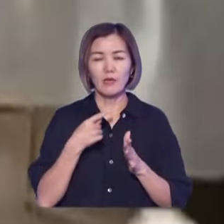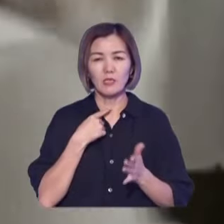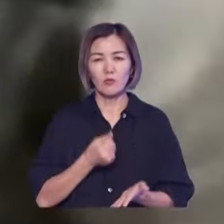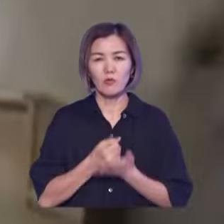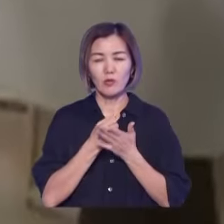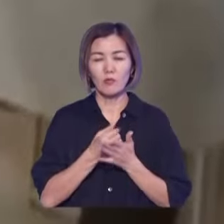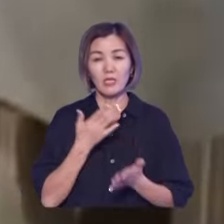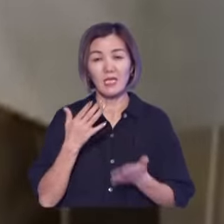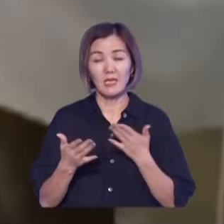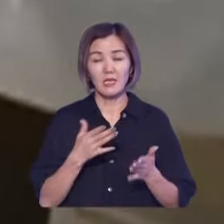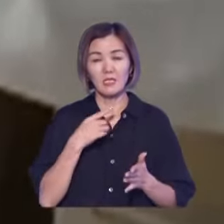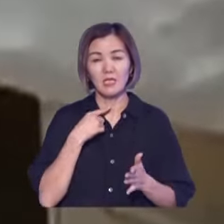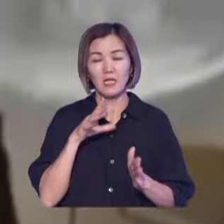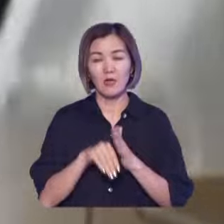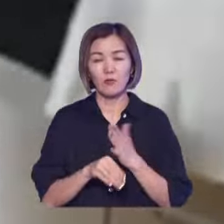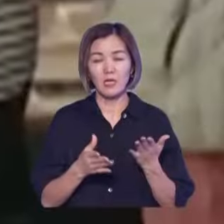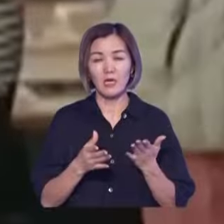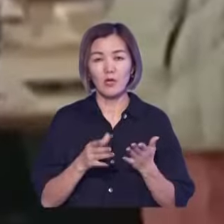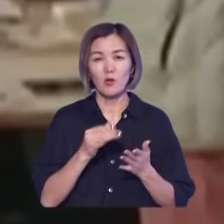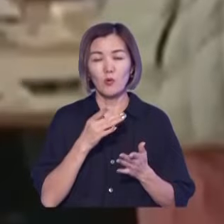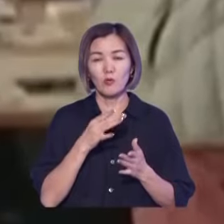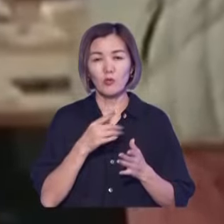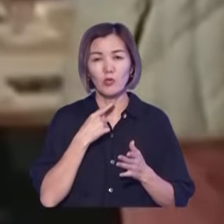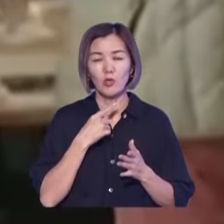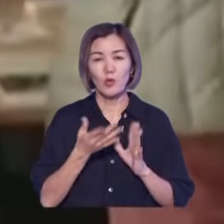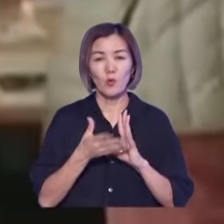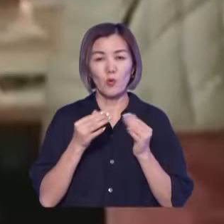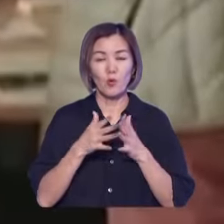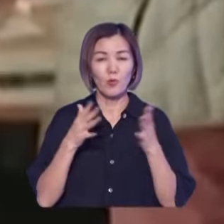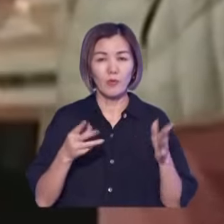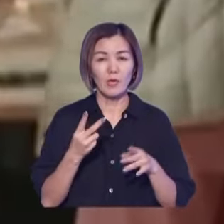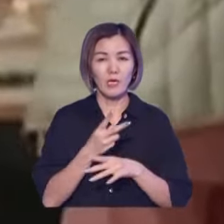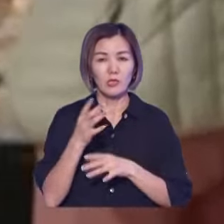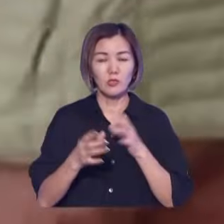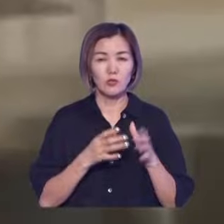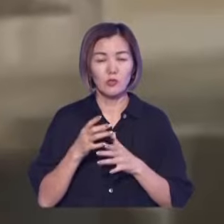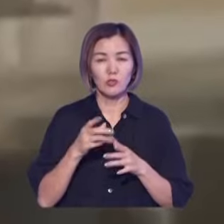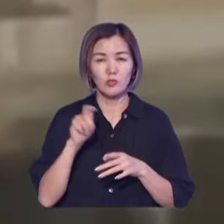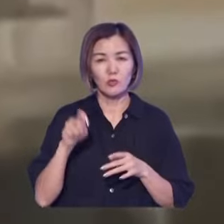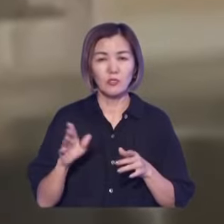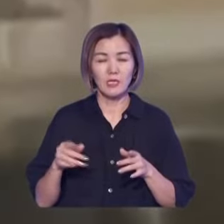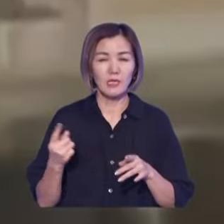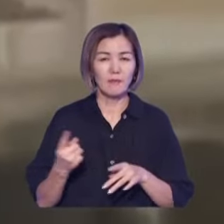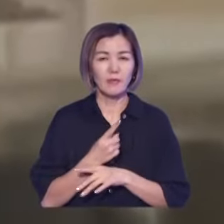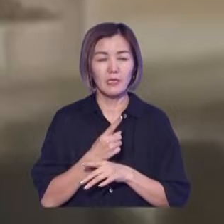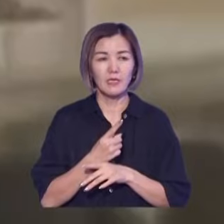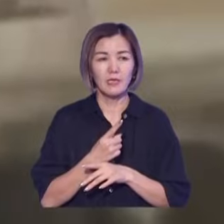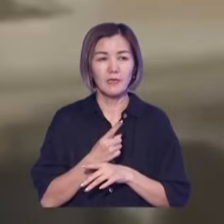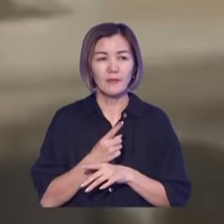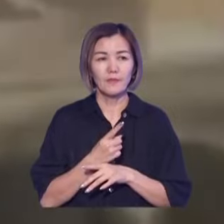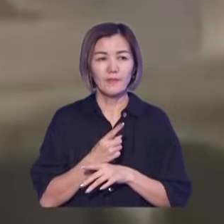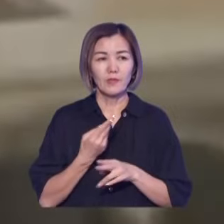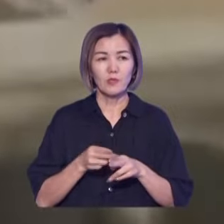отыр. Егер аталған сайлауда ұлттық бірлестік партиясы көпшілік дауысты иемденсе, екінші дүниежүзілік соғыстан кейін алғаш рет елді әсіре